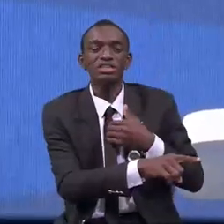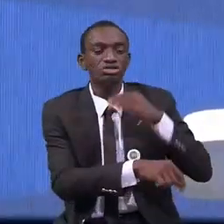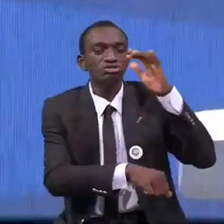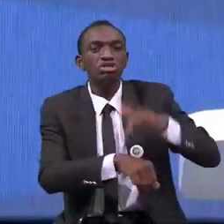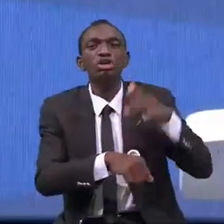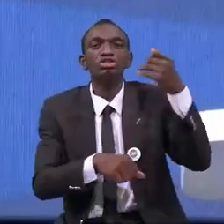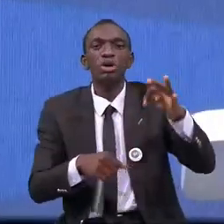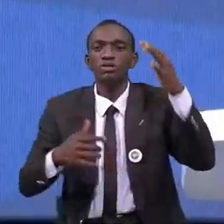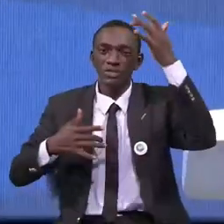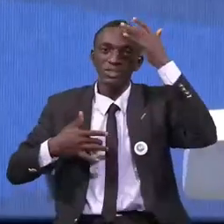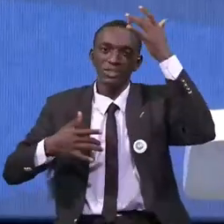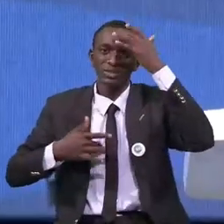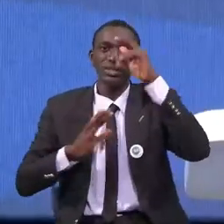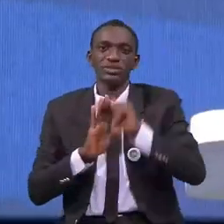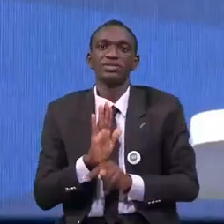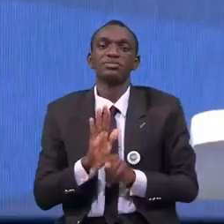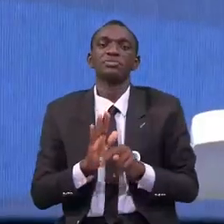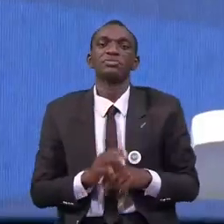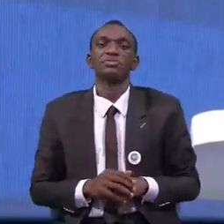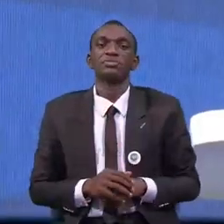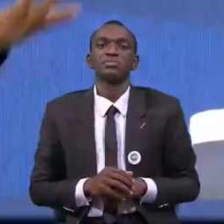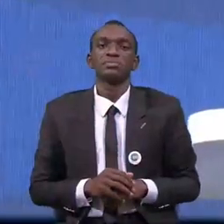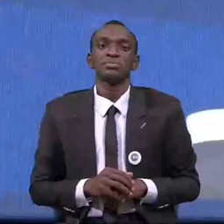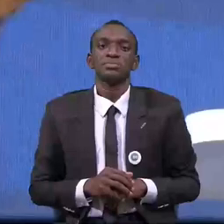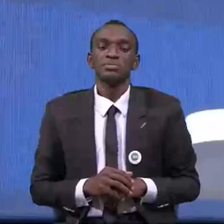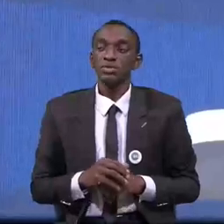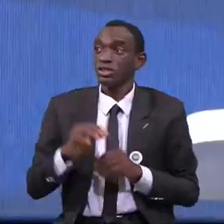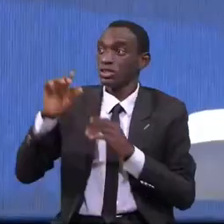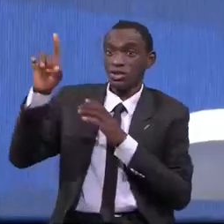guérison le diable a la touche de la